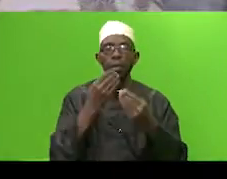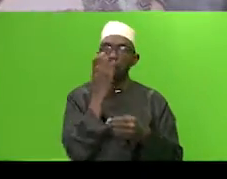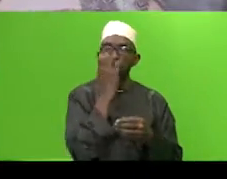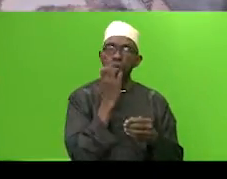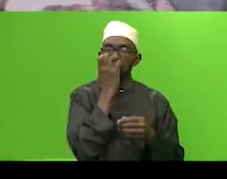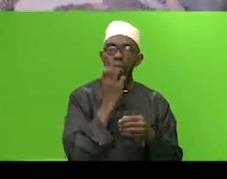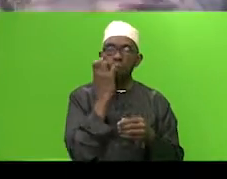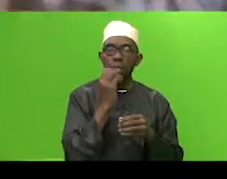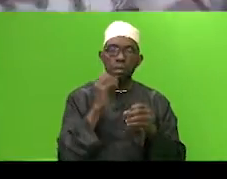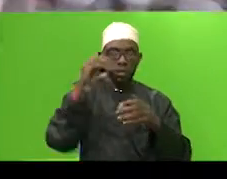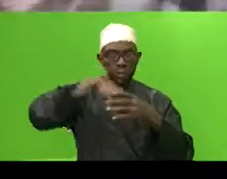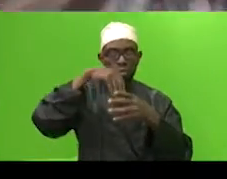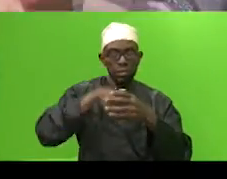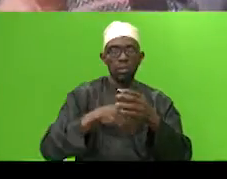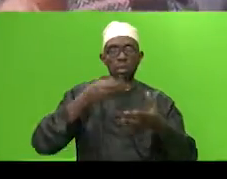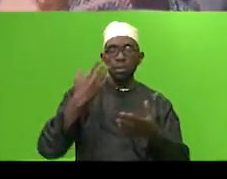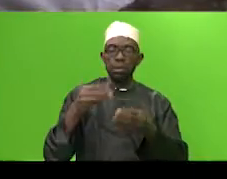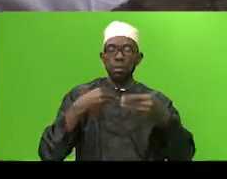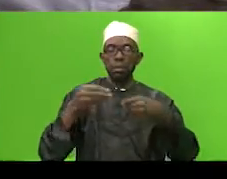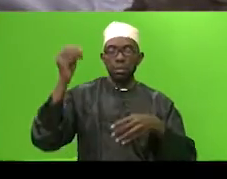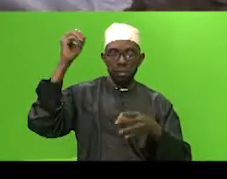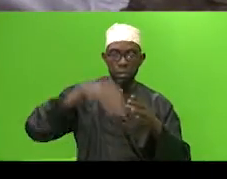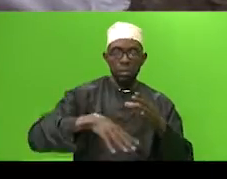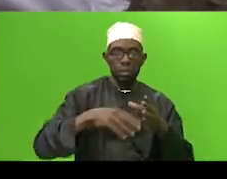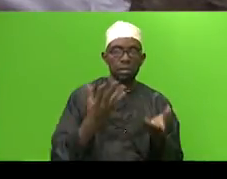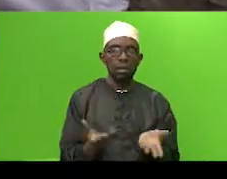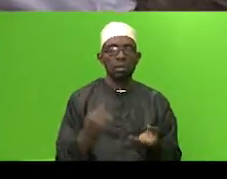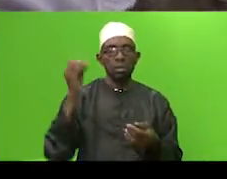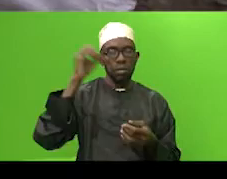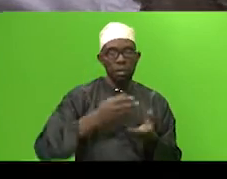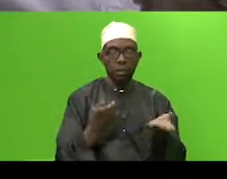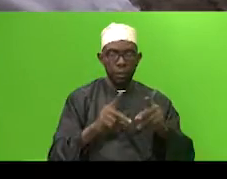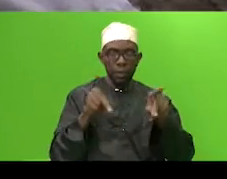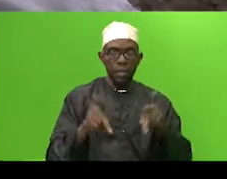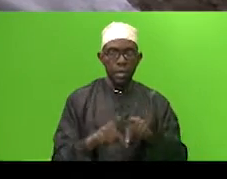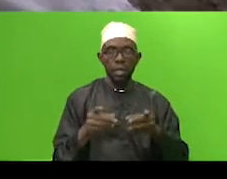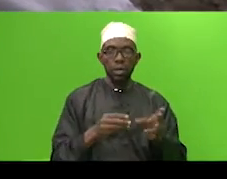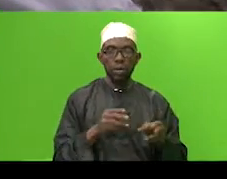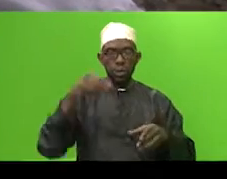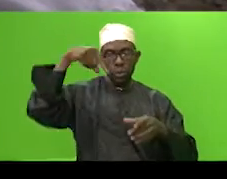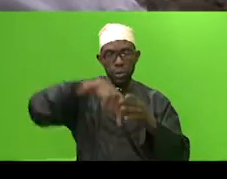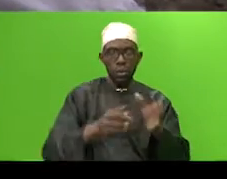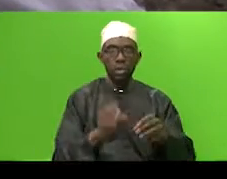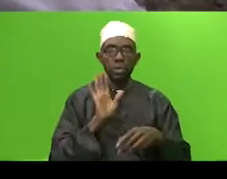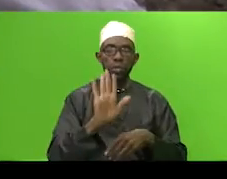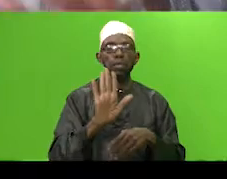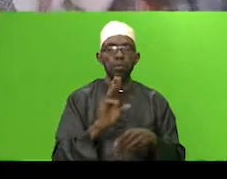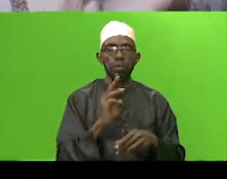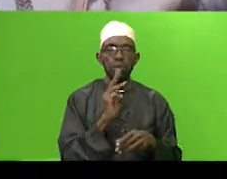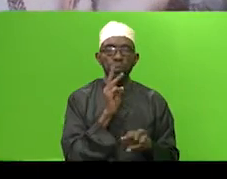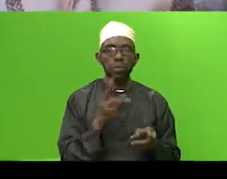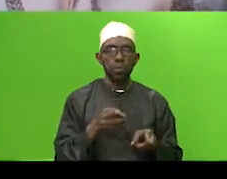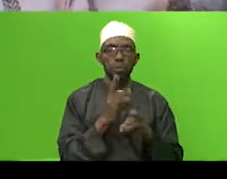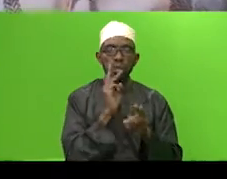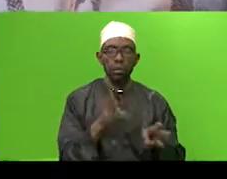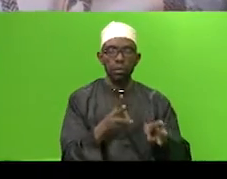maembe anaweka kwa dustbin, mimi nikiweka kwa dustbin zinatupa hata hapa kwa mtaro inakuhamisha hapo. Lakini saa hii